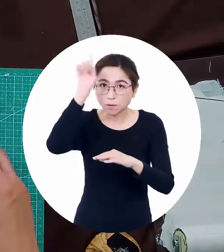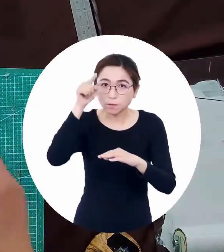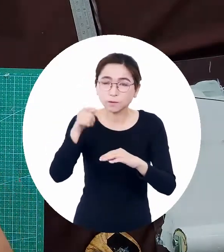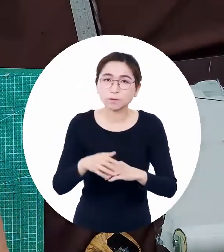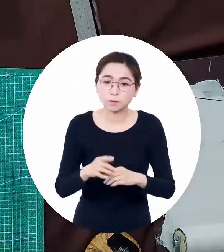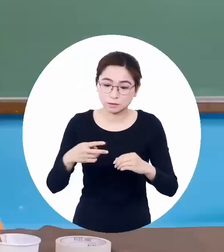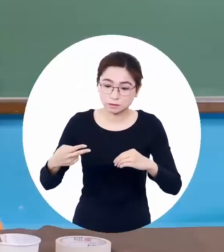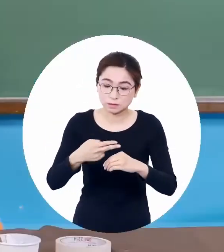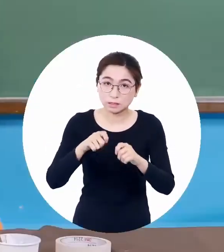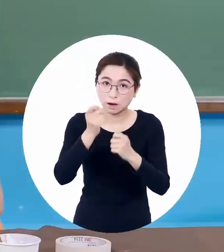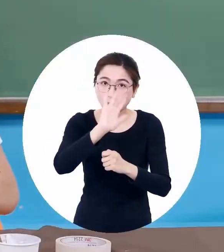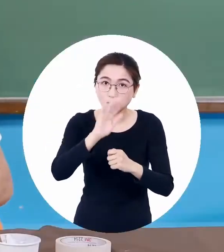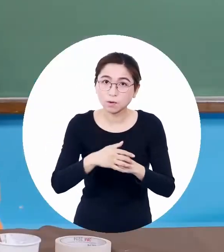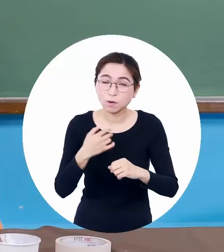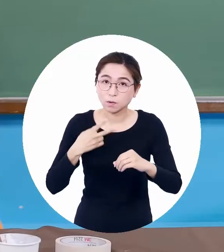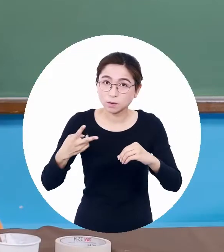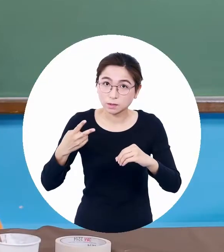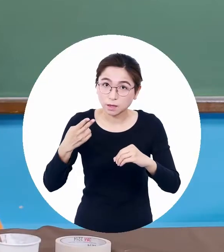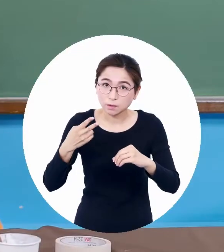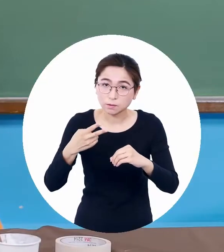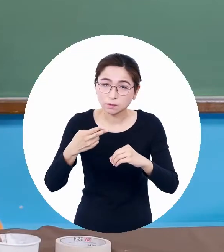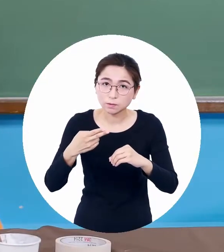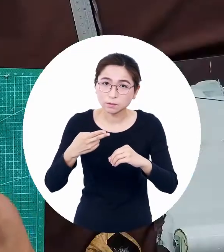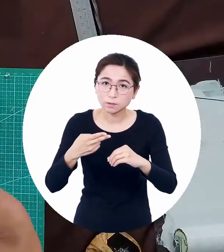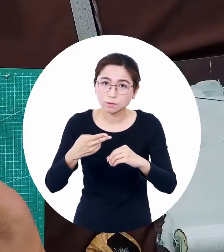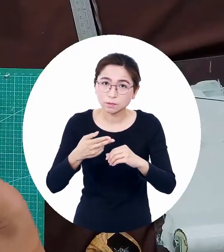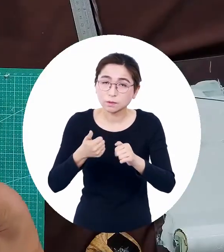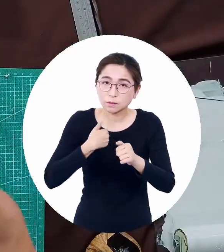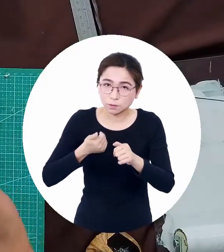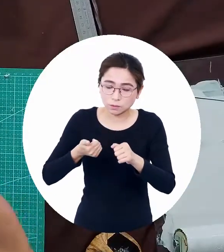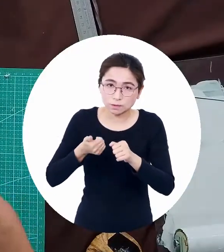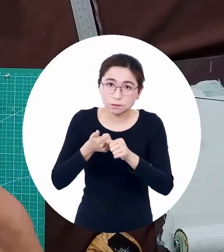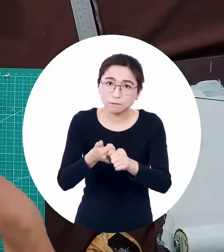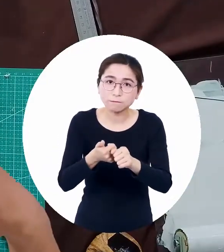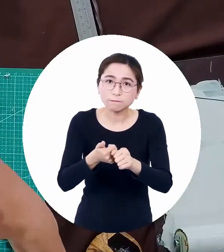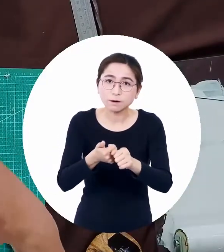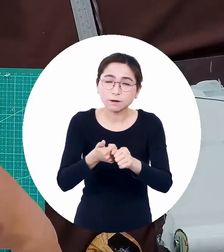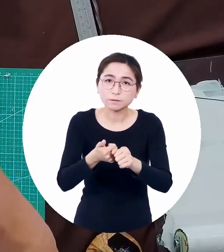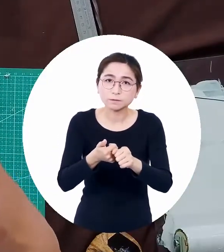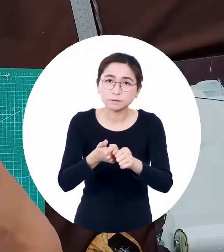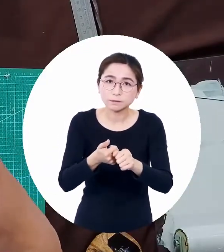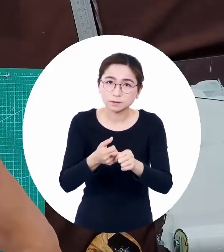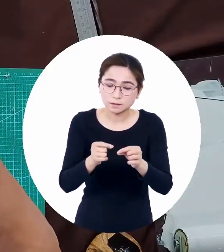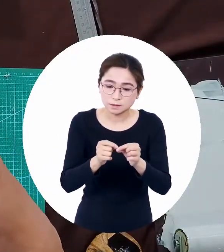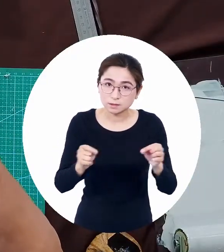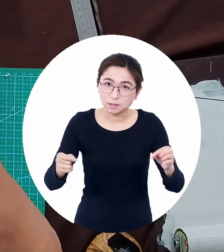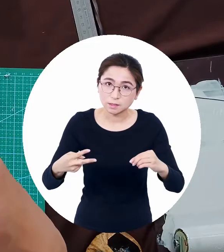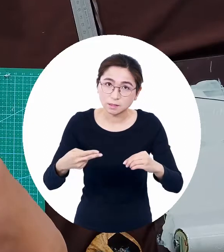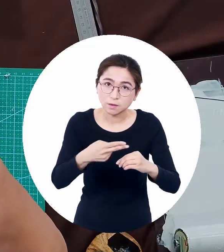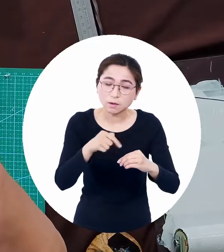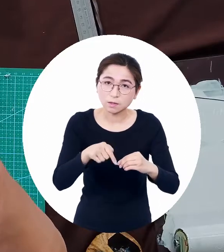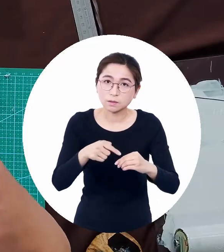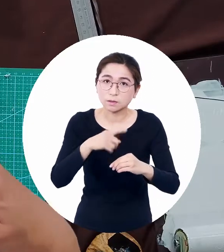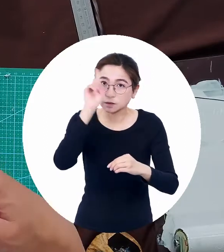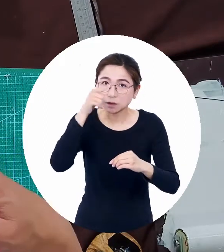爛佢咯。咁如果用鉸剪咧，我都好容易嘅。咁鉸剪咧，我哋小心啲啊，唔好，因為我哋要翻